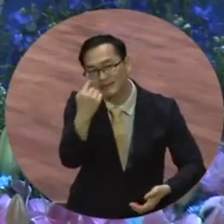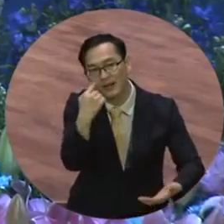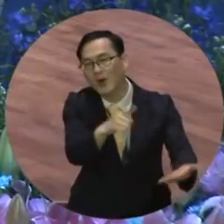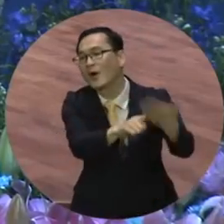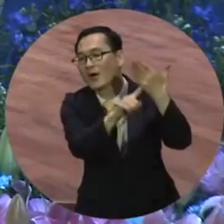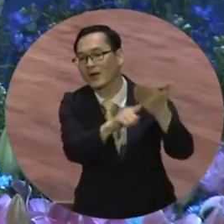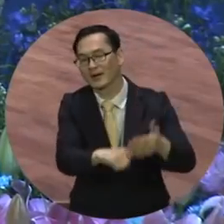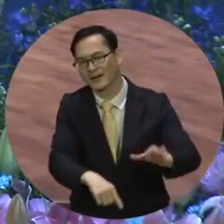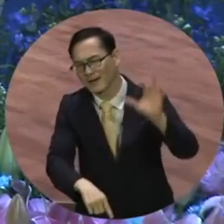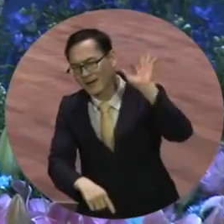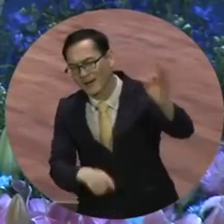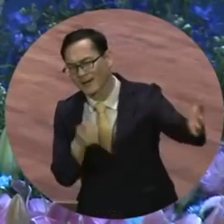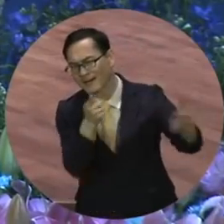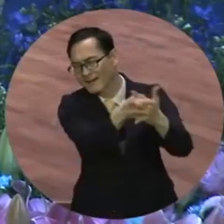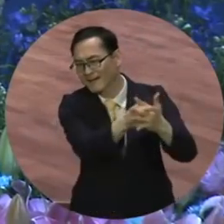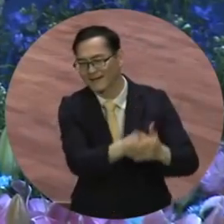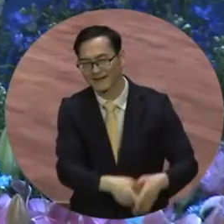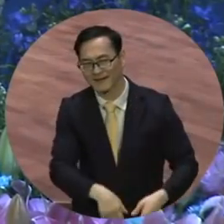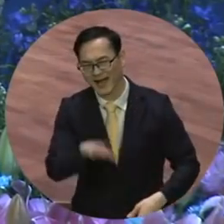보여져.